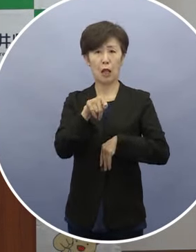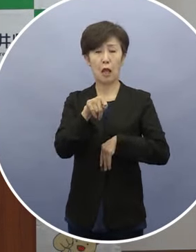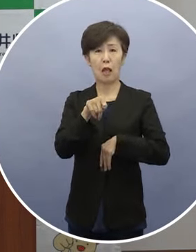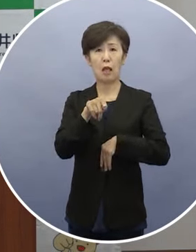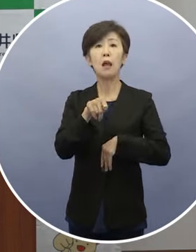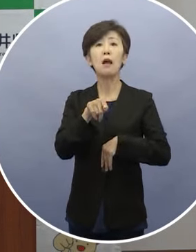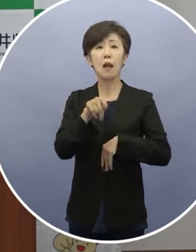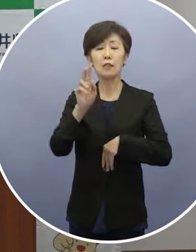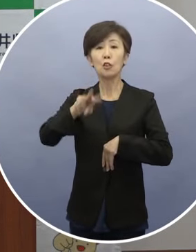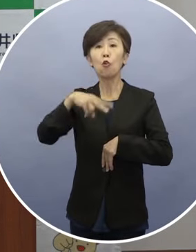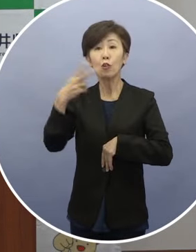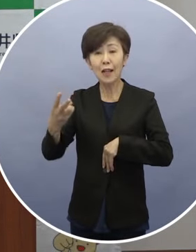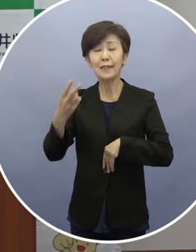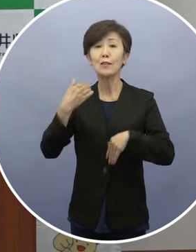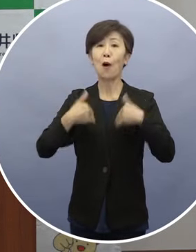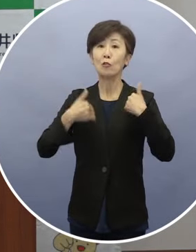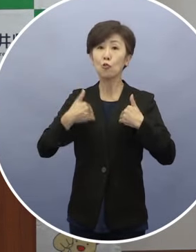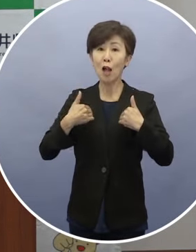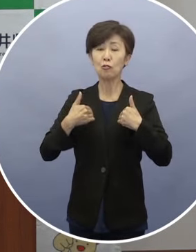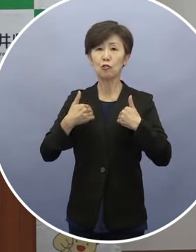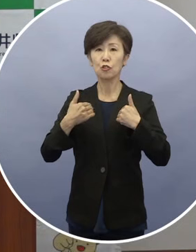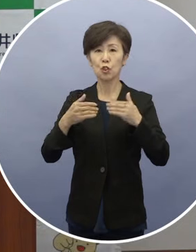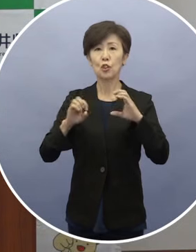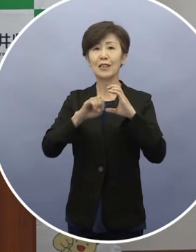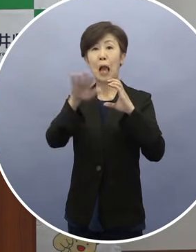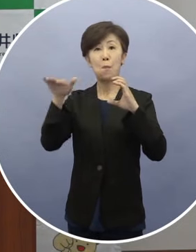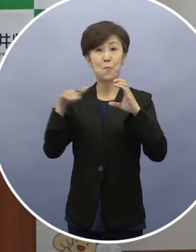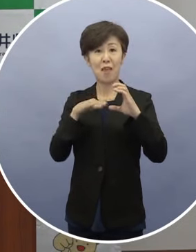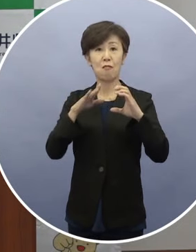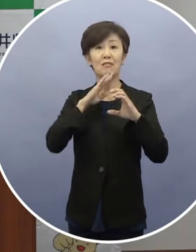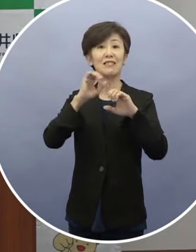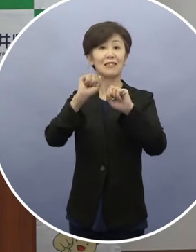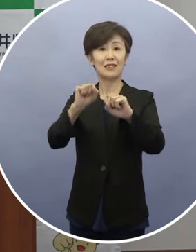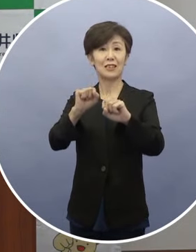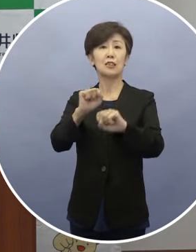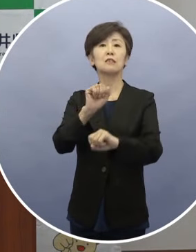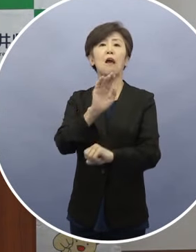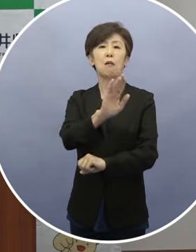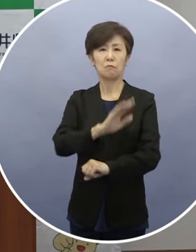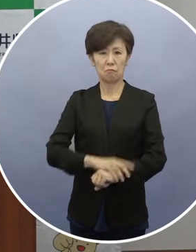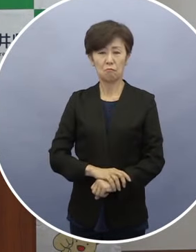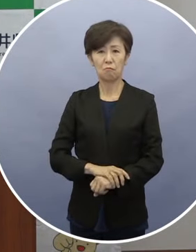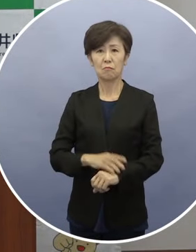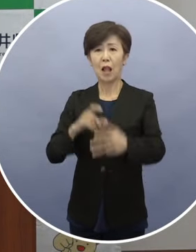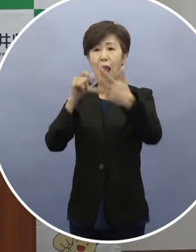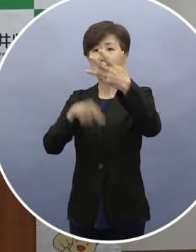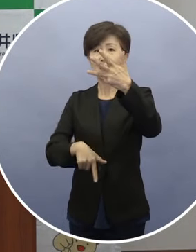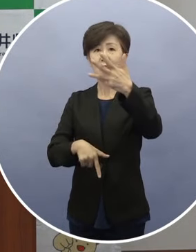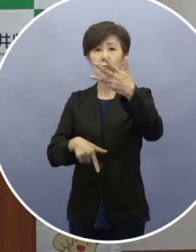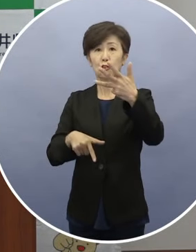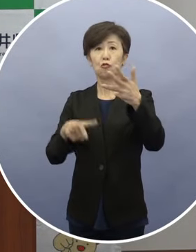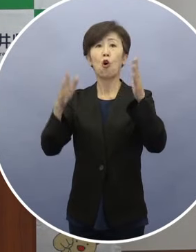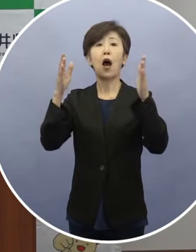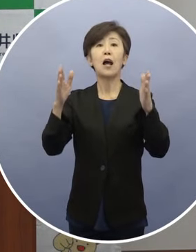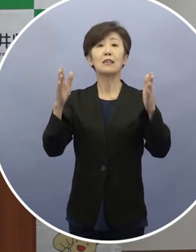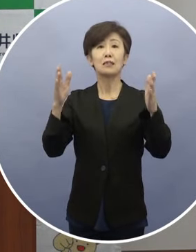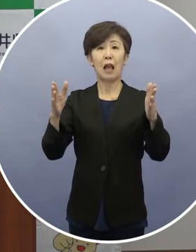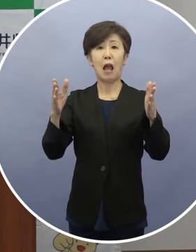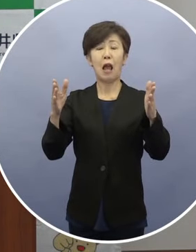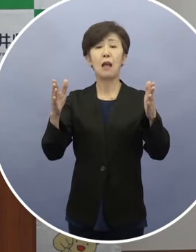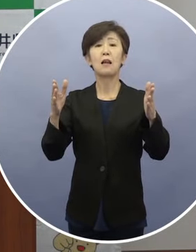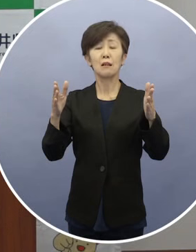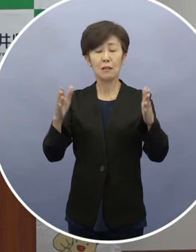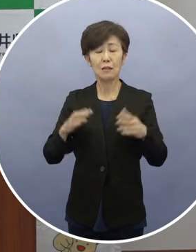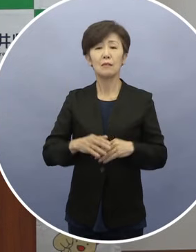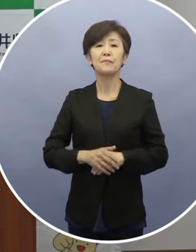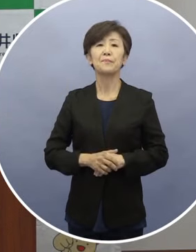中でこの乗り換えワクワクキャンペーンというのを実施をさせていただきます。8月中をですね、目途といた